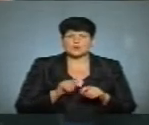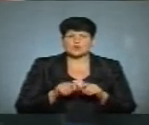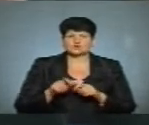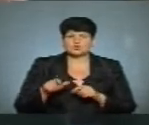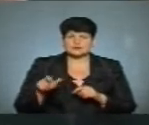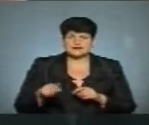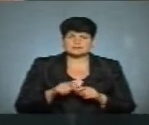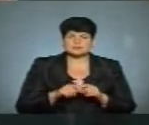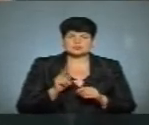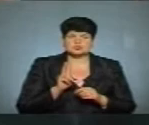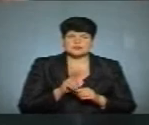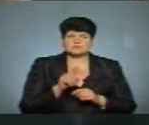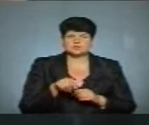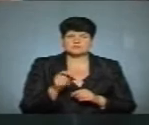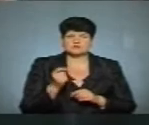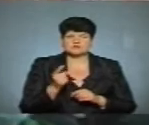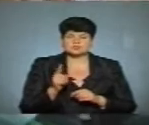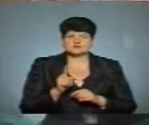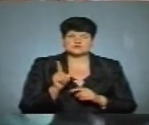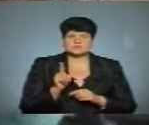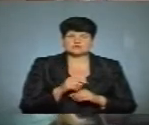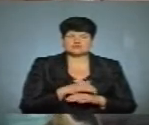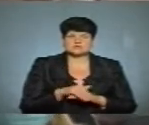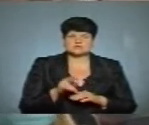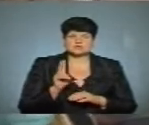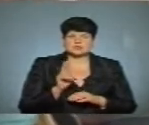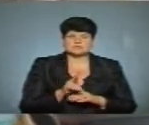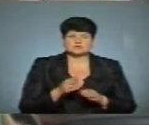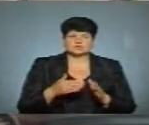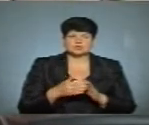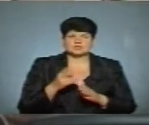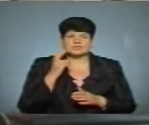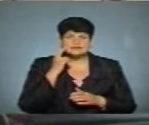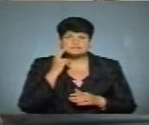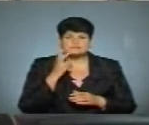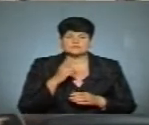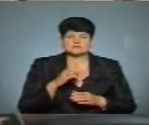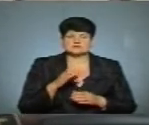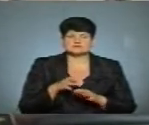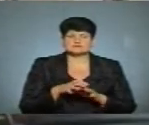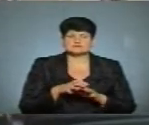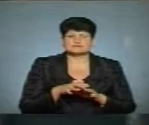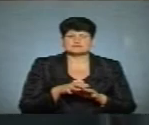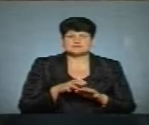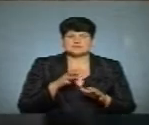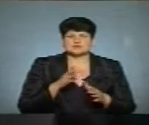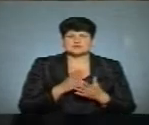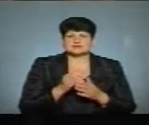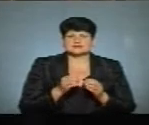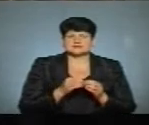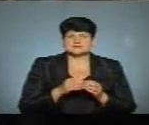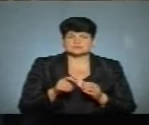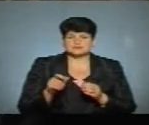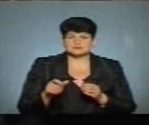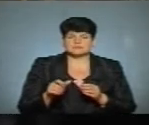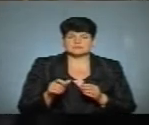перевіряють тролейбус номер 11, що їздить від вулиці Тролейбусної до Київської. У салоні 10 пасажирів. Багато, першим